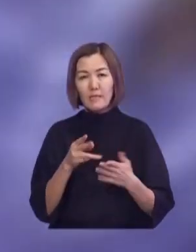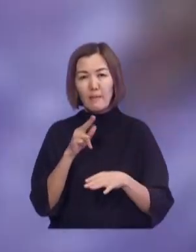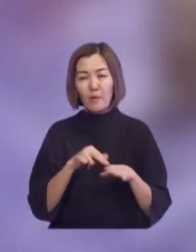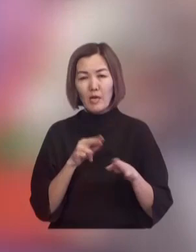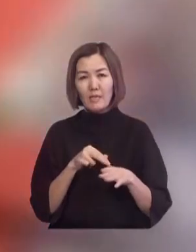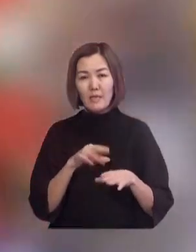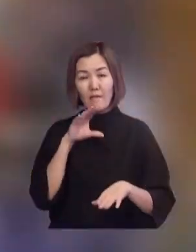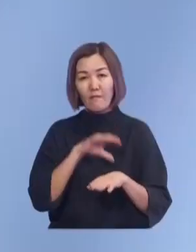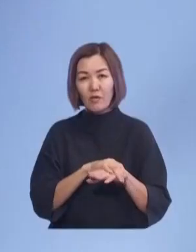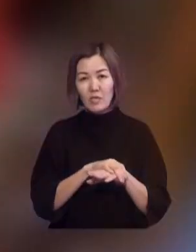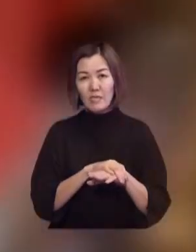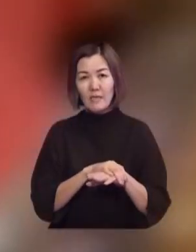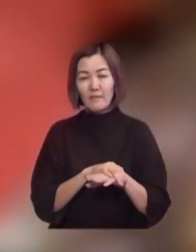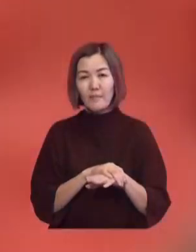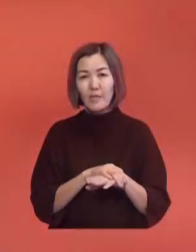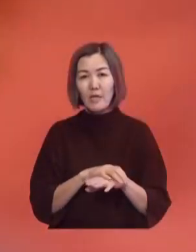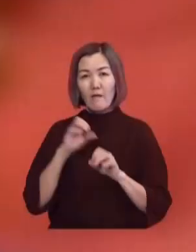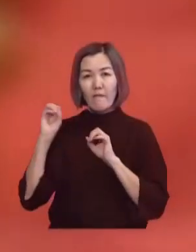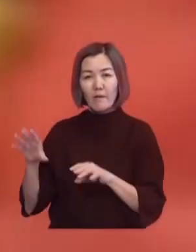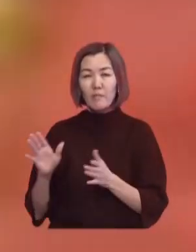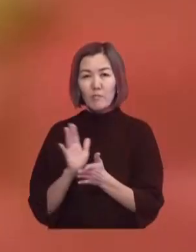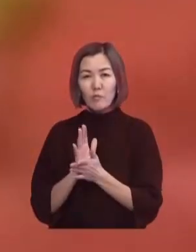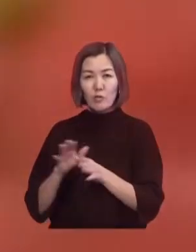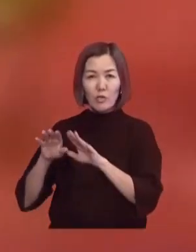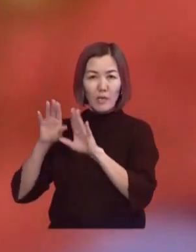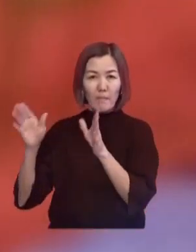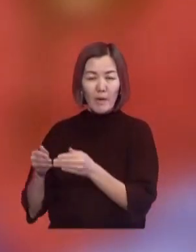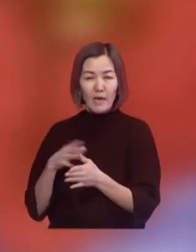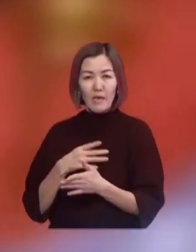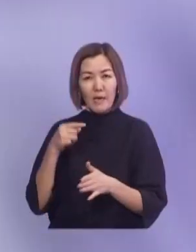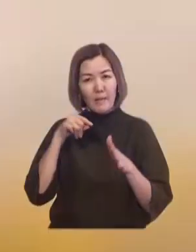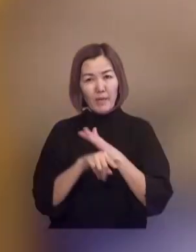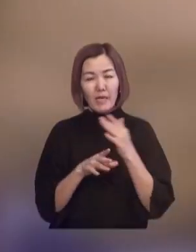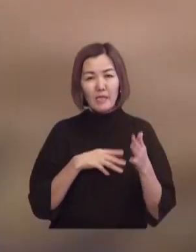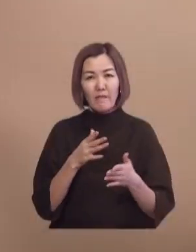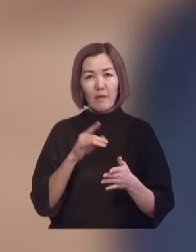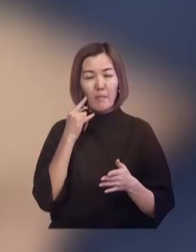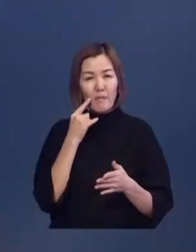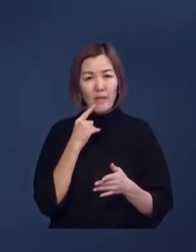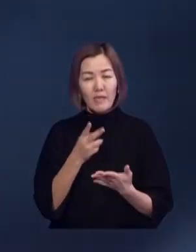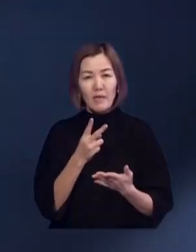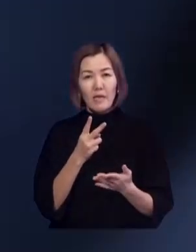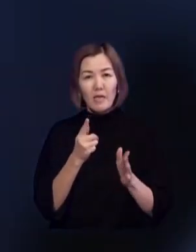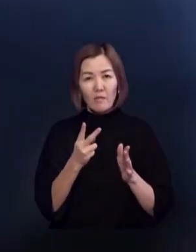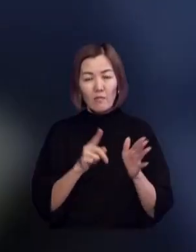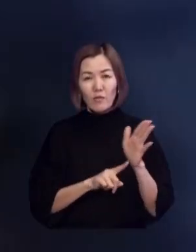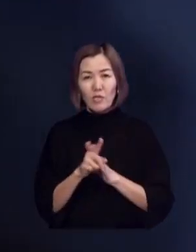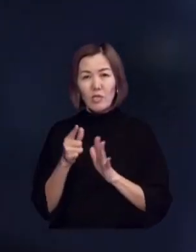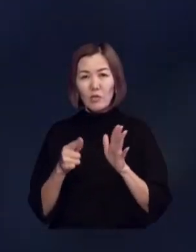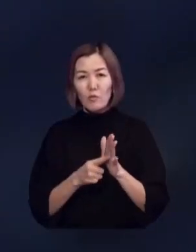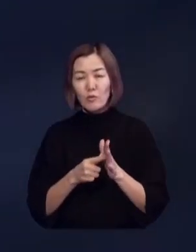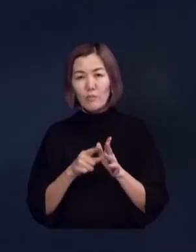полицейские его вычислили, выбросил свою добычу в мусорный бак. За кражу с проникновением павлодарцу грозит от 2 до 7 лет лишения свободы